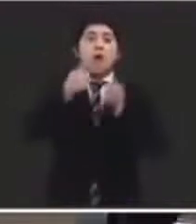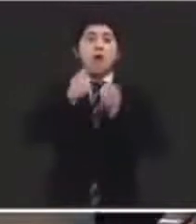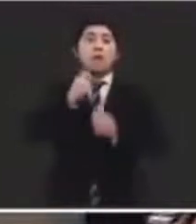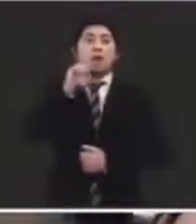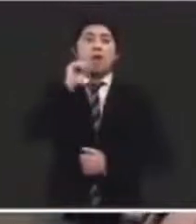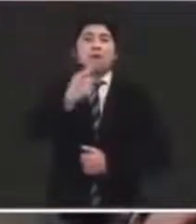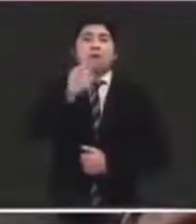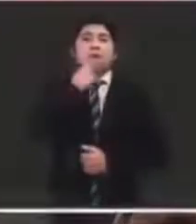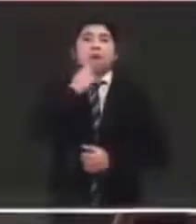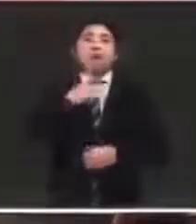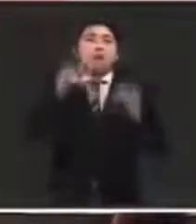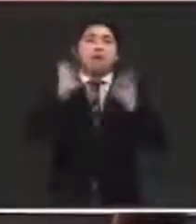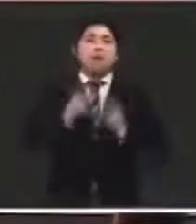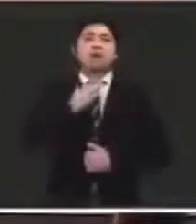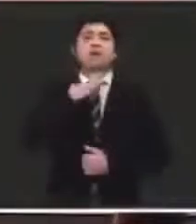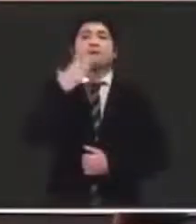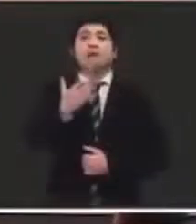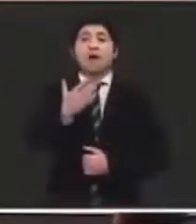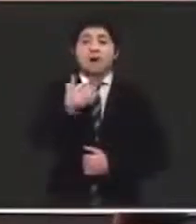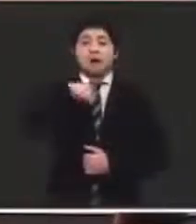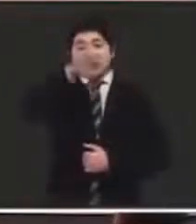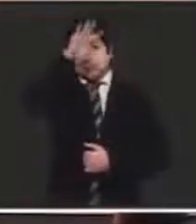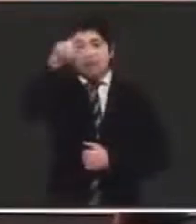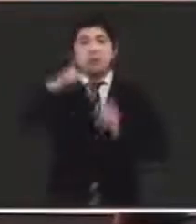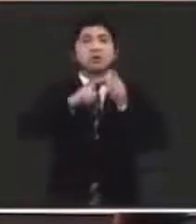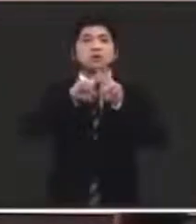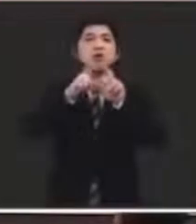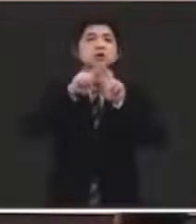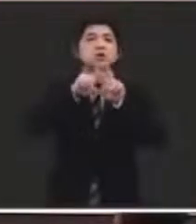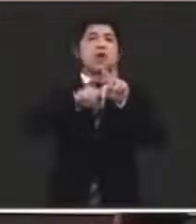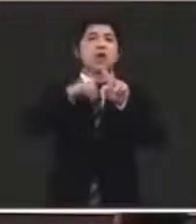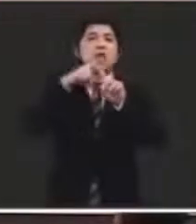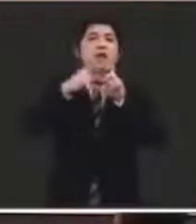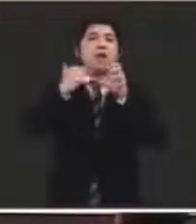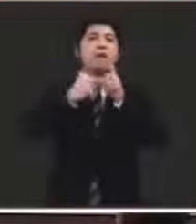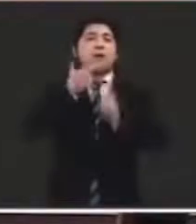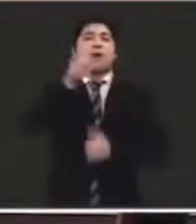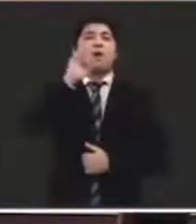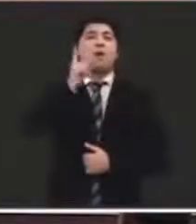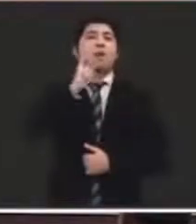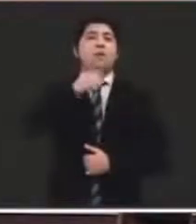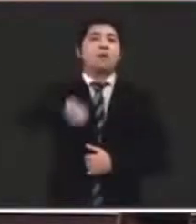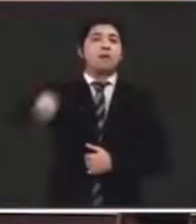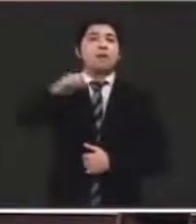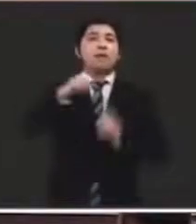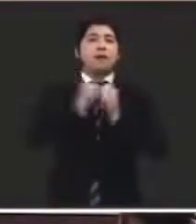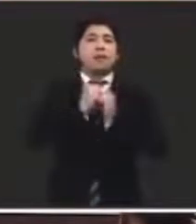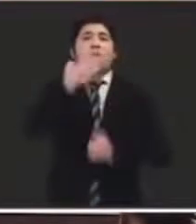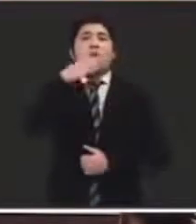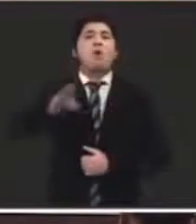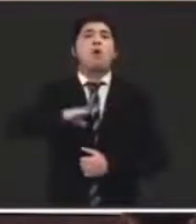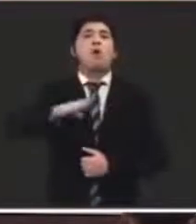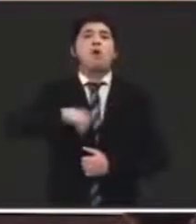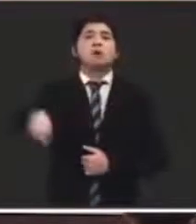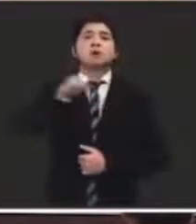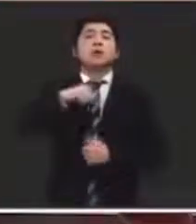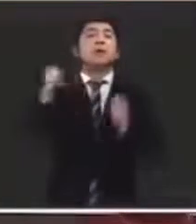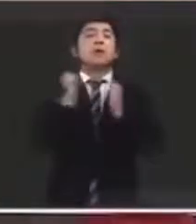açılışını İstanbul Sancaktepe'de öğretmenlerimiz öğrencilerimiz